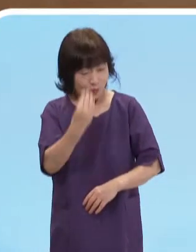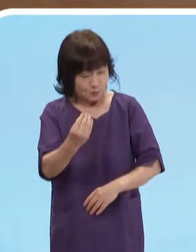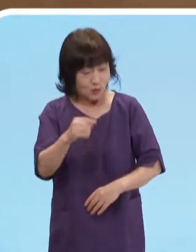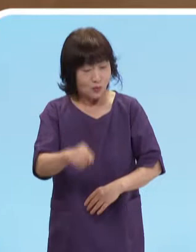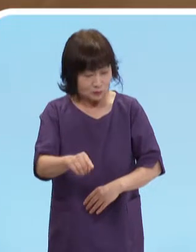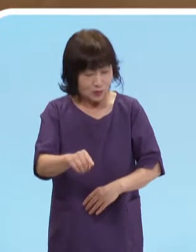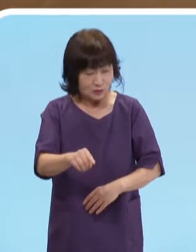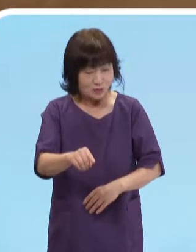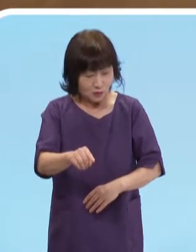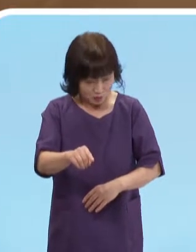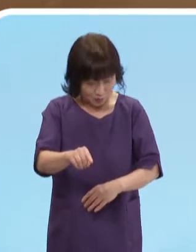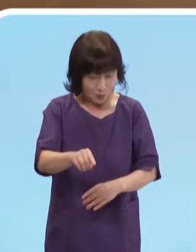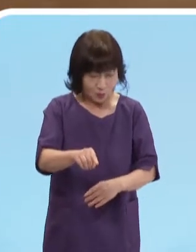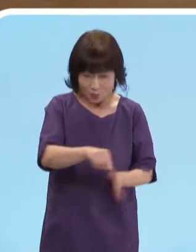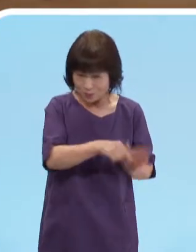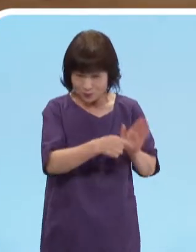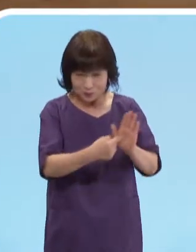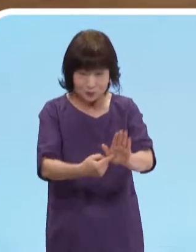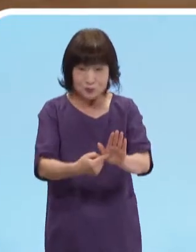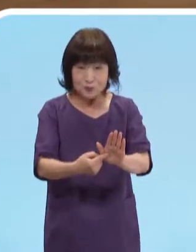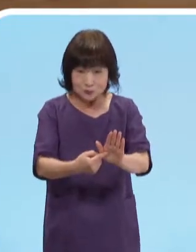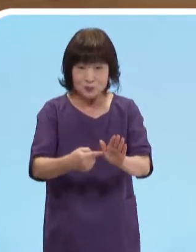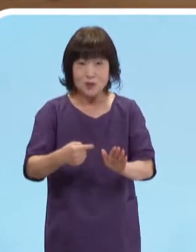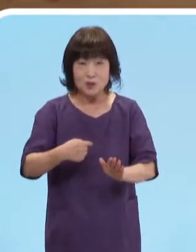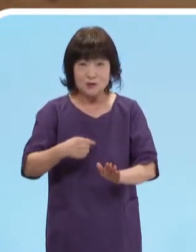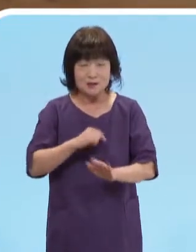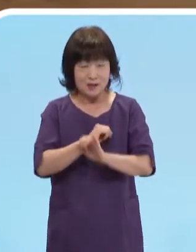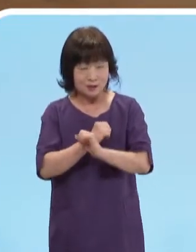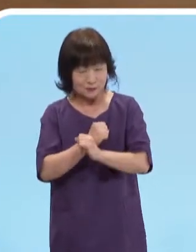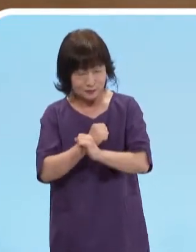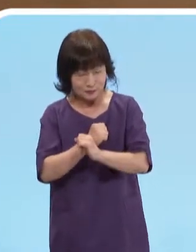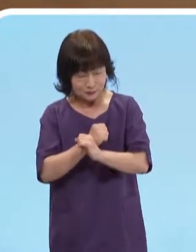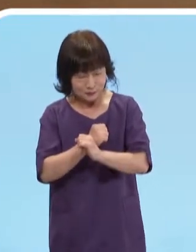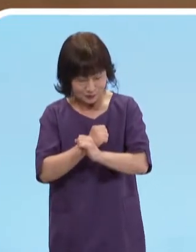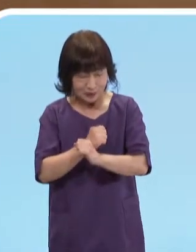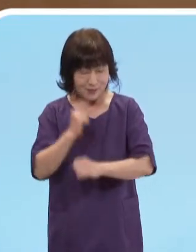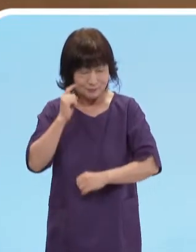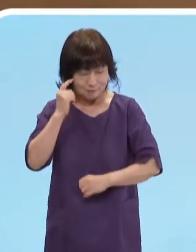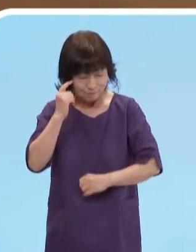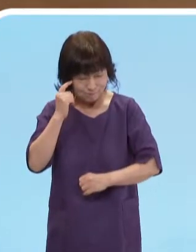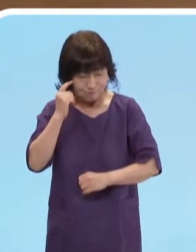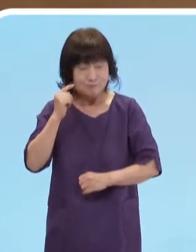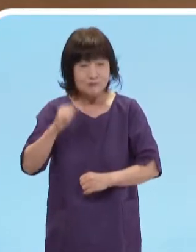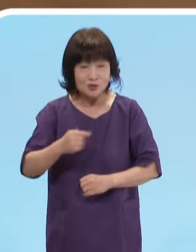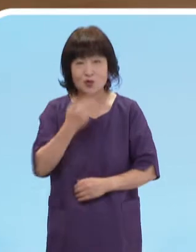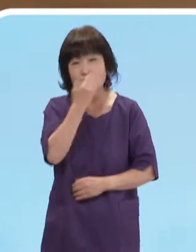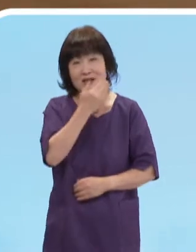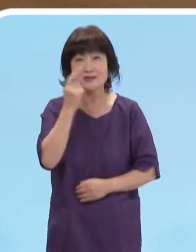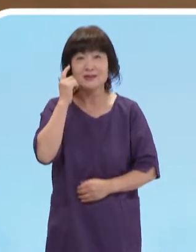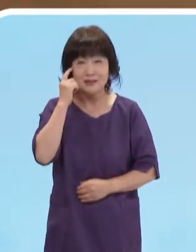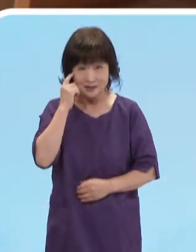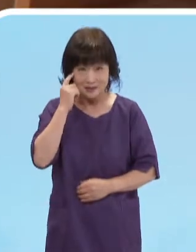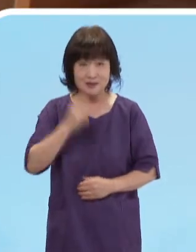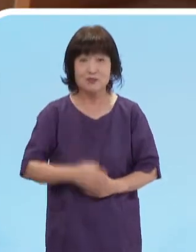いところをこちらで強調してアレンジをしながら作るっていうことを に重きを置いて